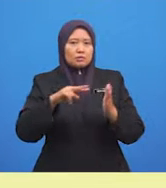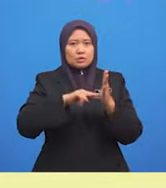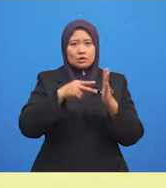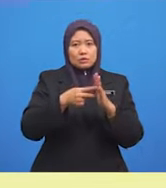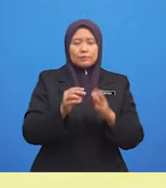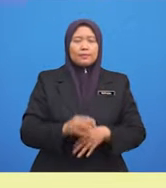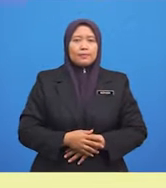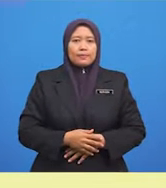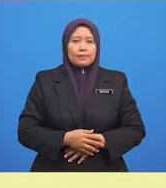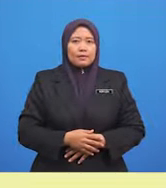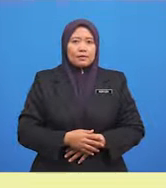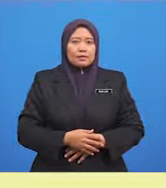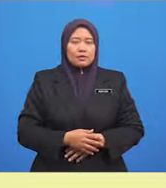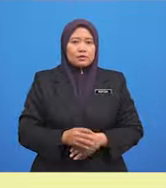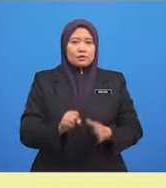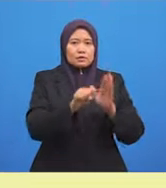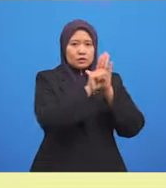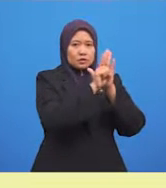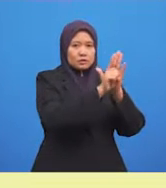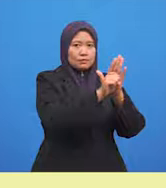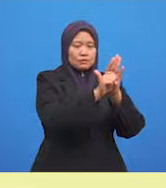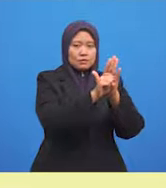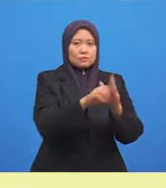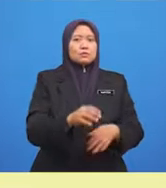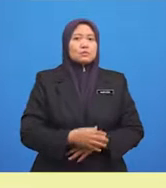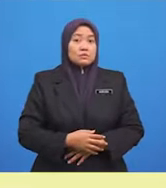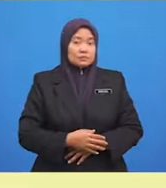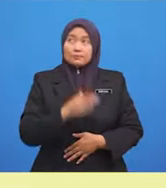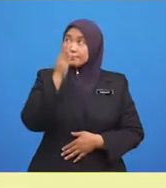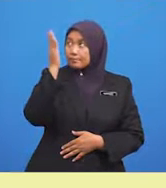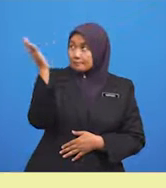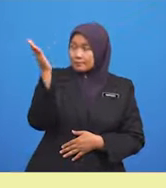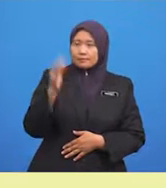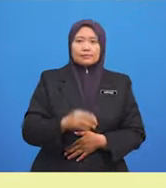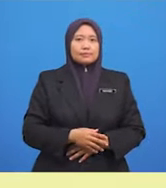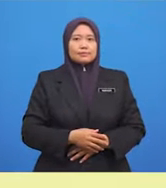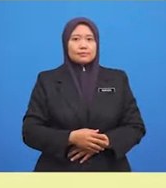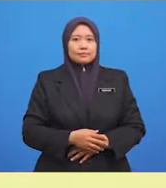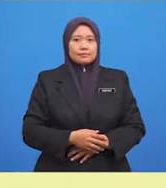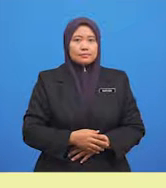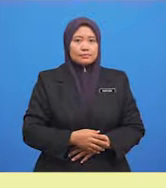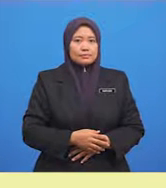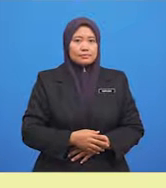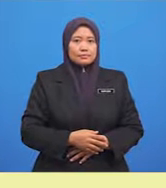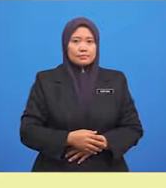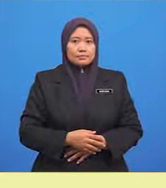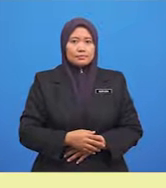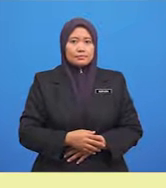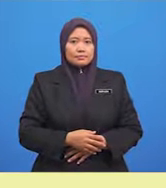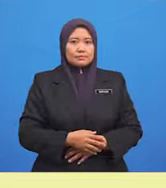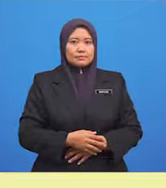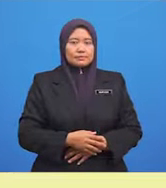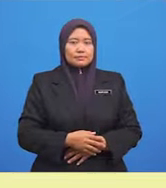Simbol yang akan digunakan ialah seperti yang terpapar di sebelah. Cikgu berikan